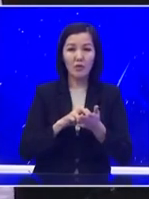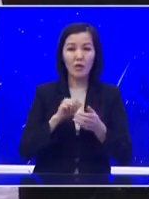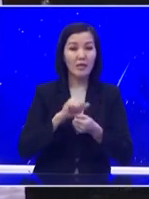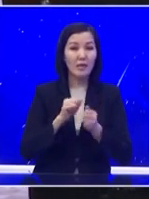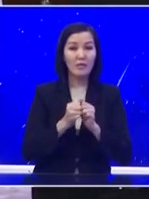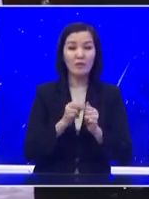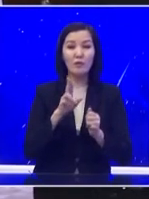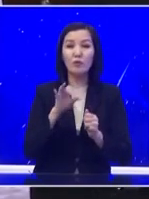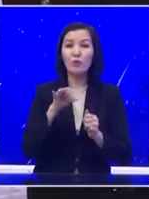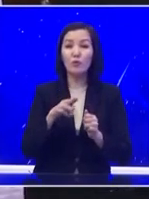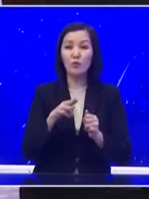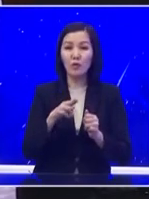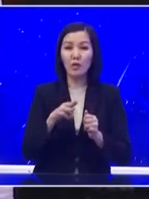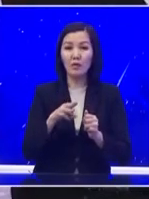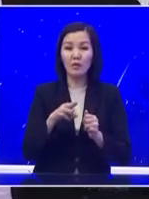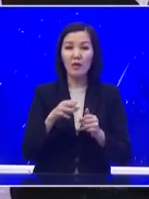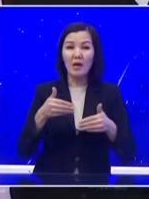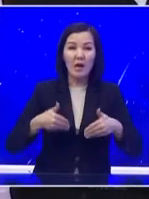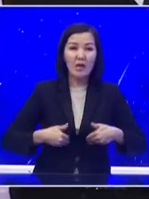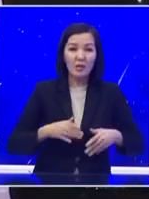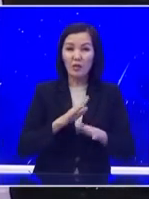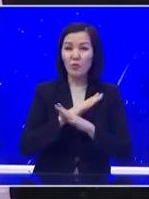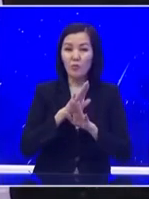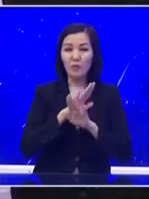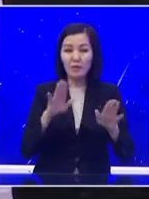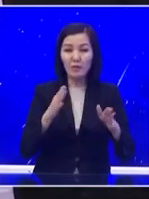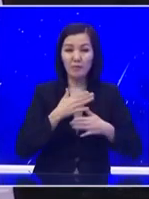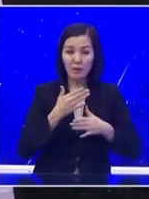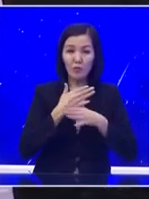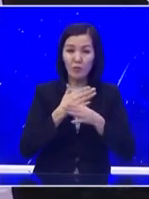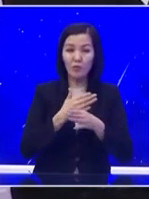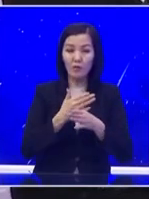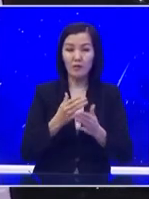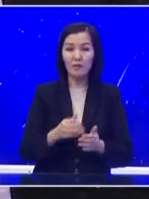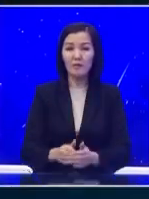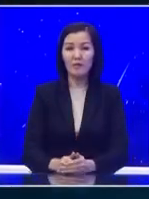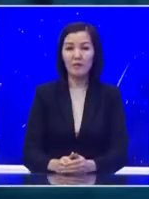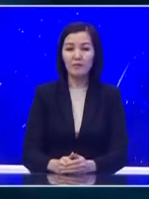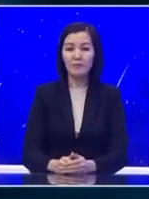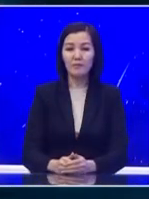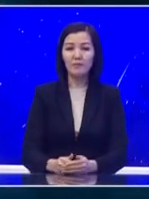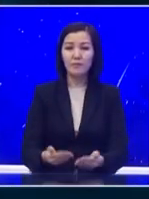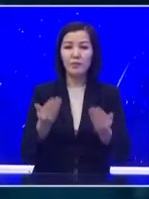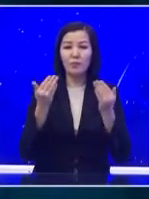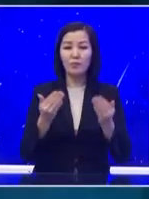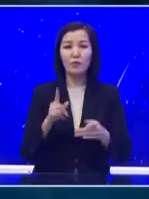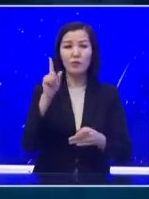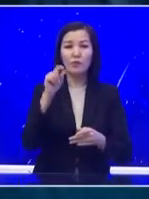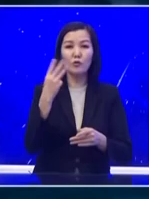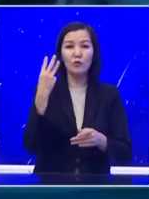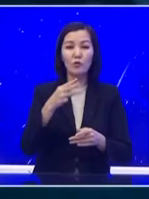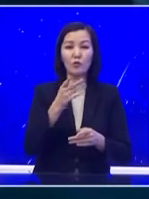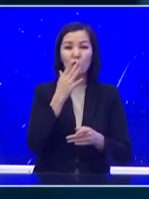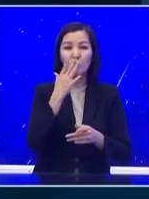дегендері жейтін құрт екен. Бізді аштан өлмесін дегендері ғой. Осының арқасында қазір тірі жүрміз. Бүгінде елімізде 130 ұлт өкілі